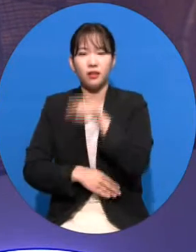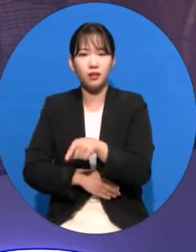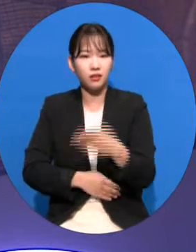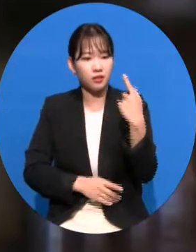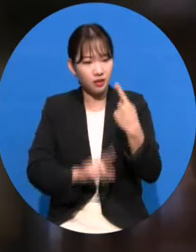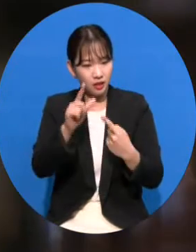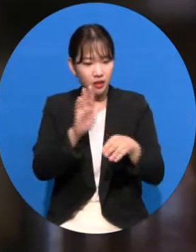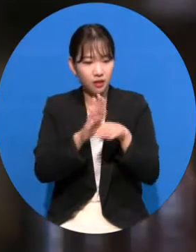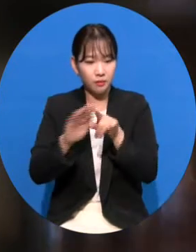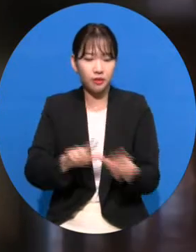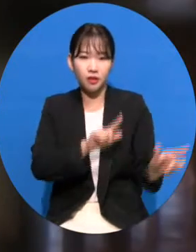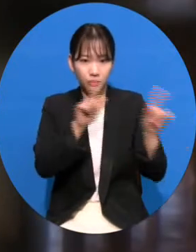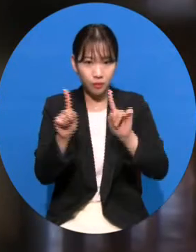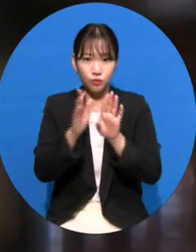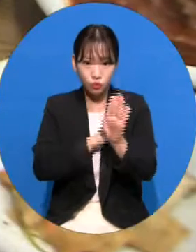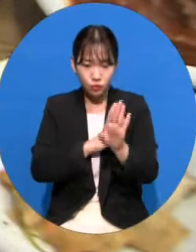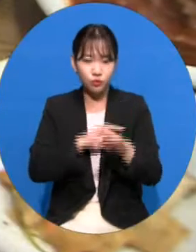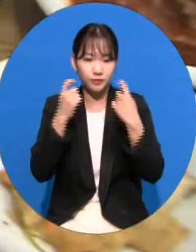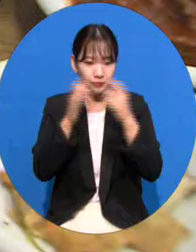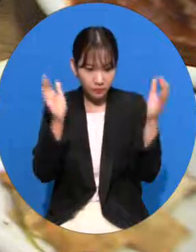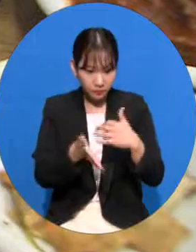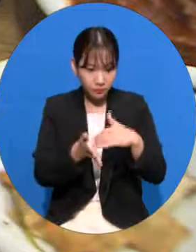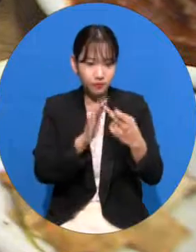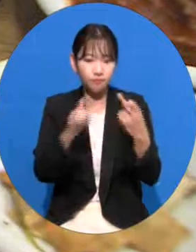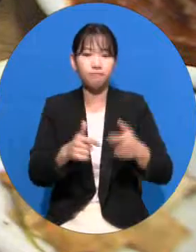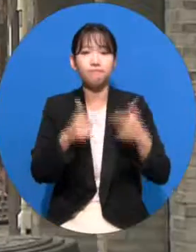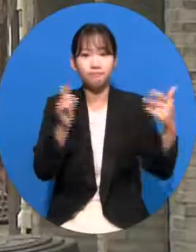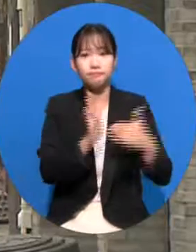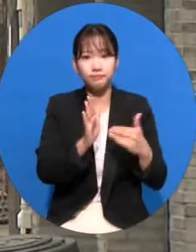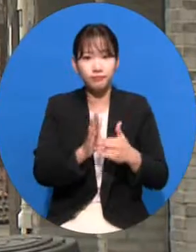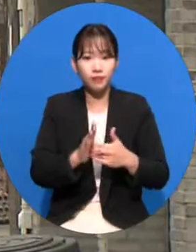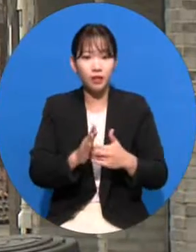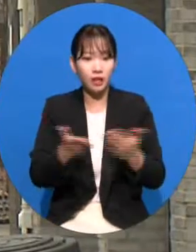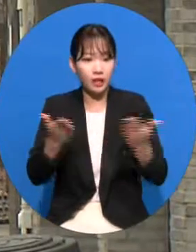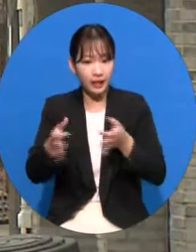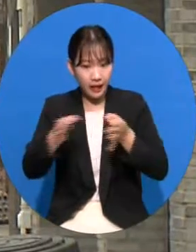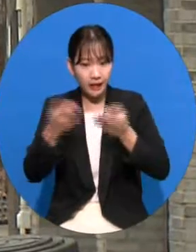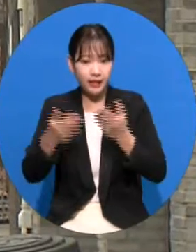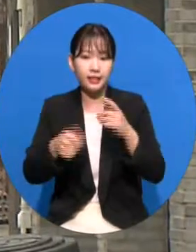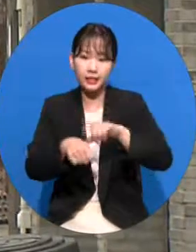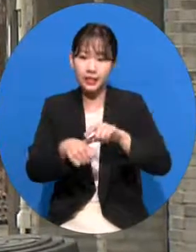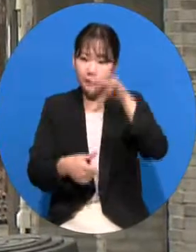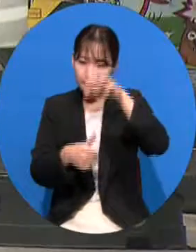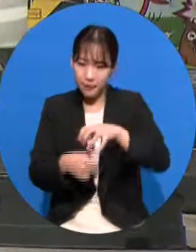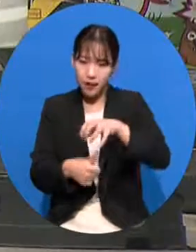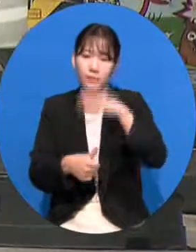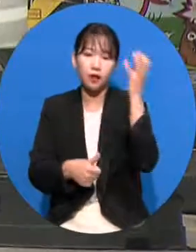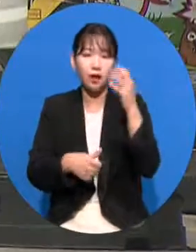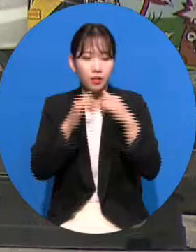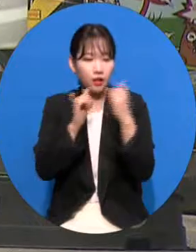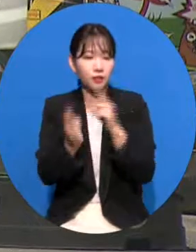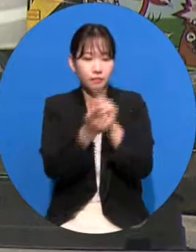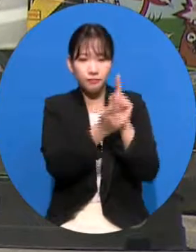단계적 일상 회복 좋지요 4.52 빈 원예 12명 까지 확대되고 영업시설 시간 세안도 풀려 사회적 접촉이